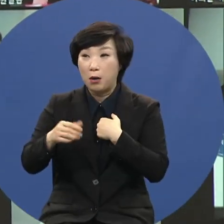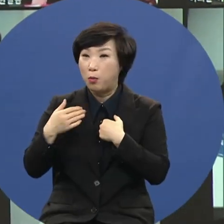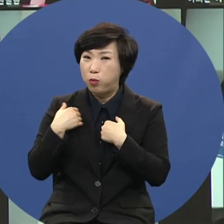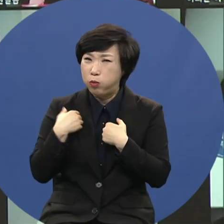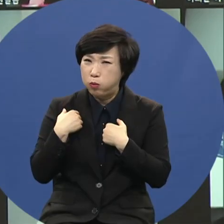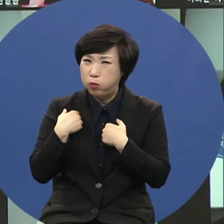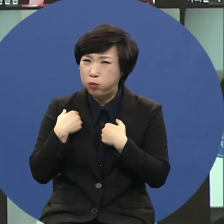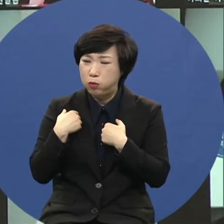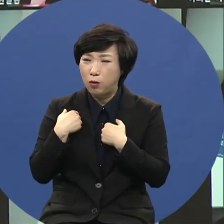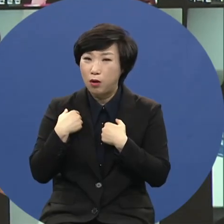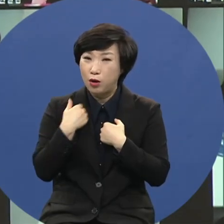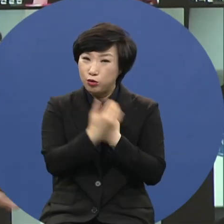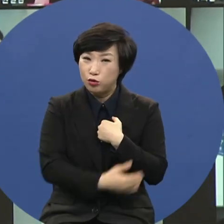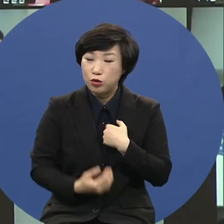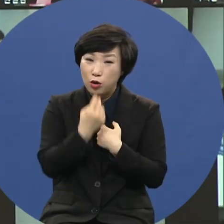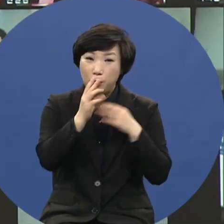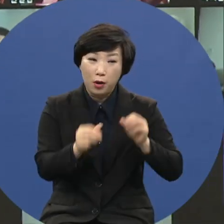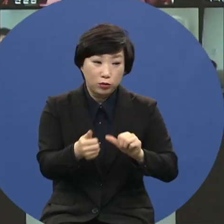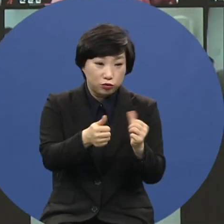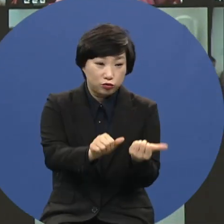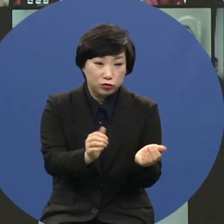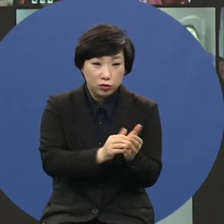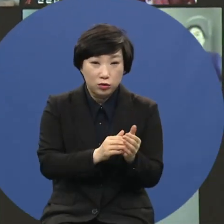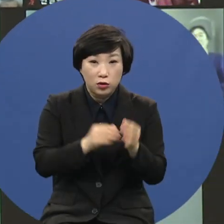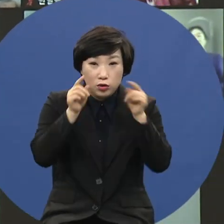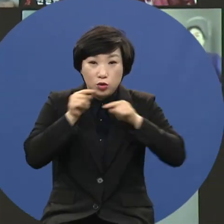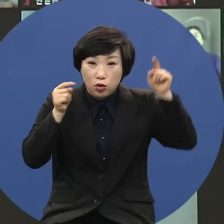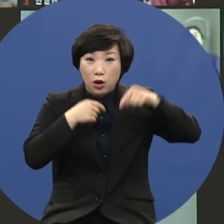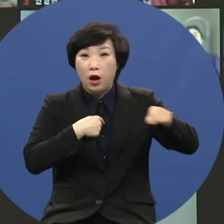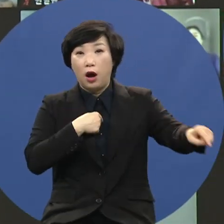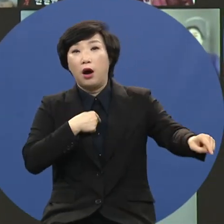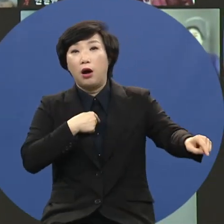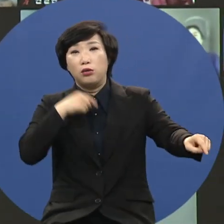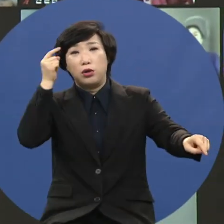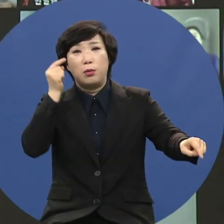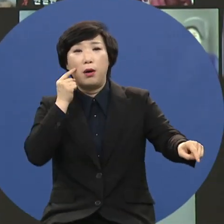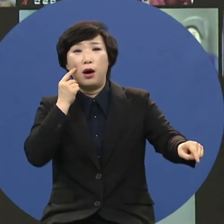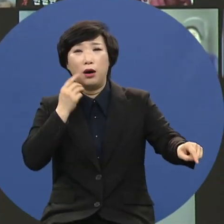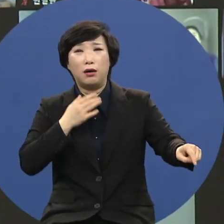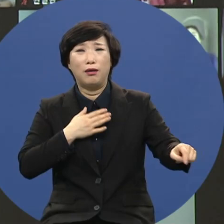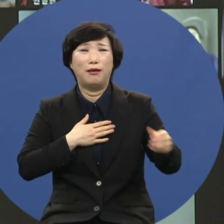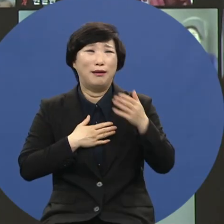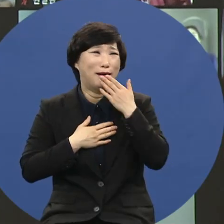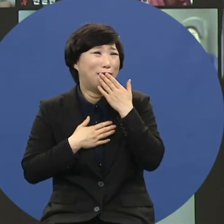모르고 육신이 끝나서 내가 지옥에 떨어졌다.